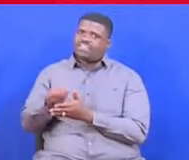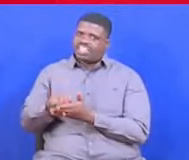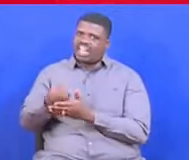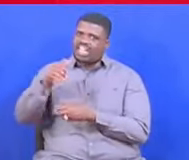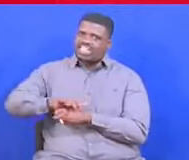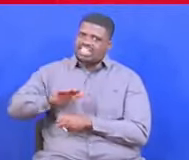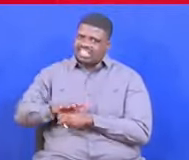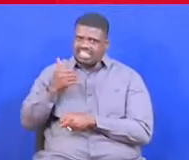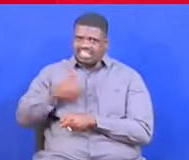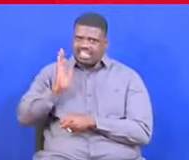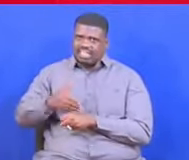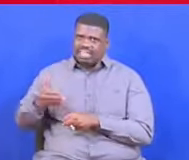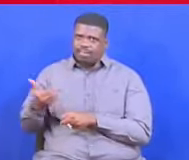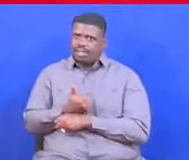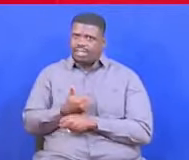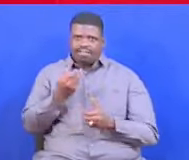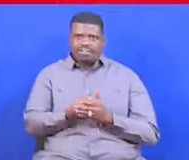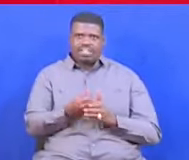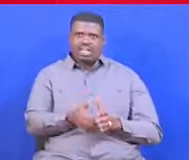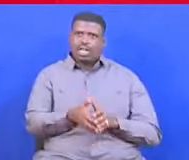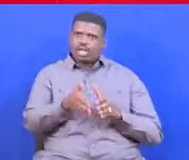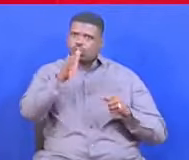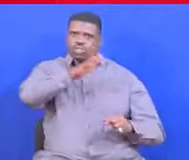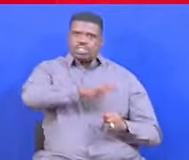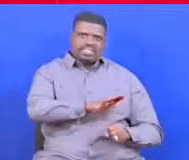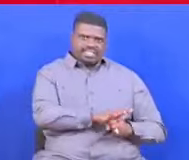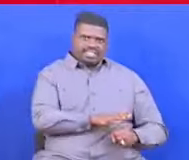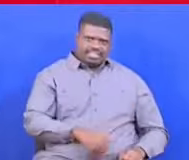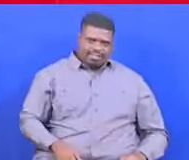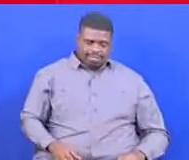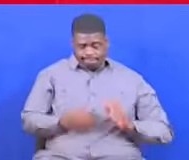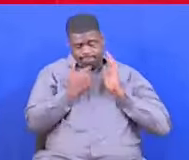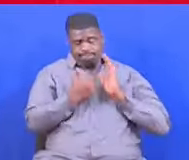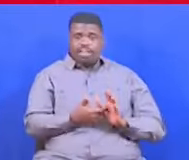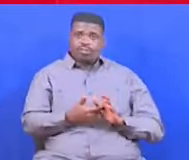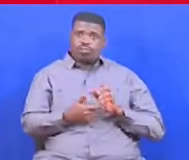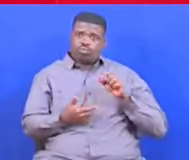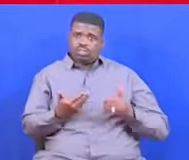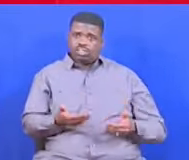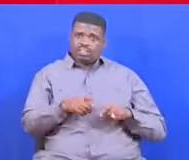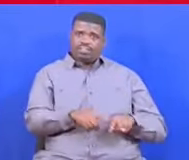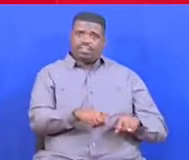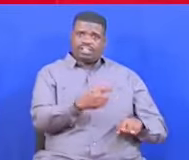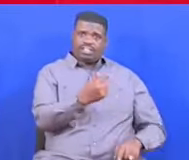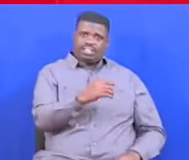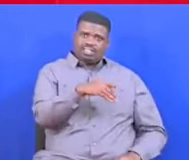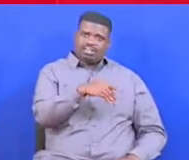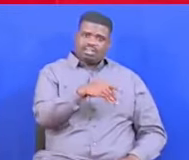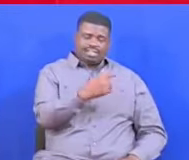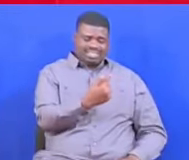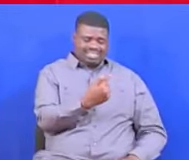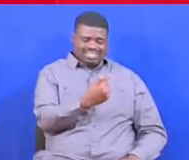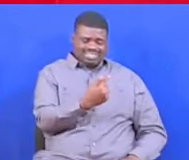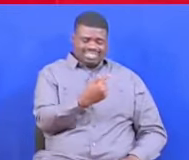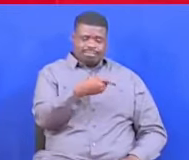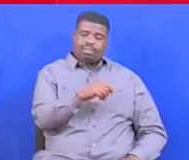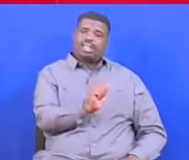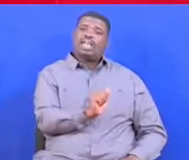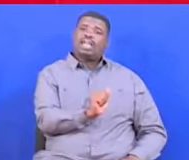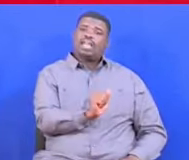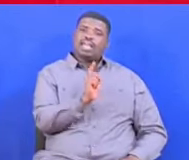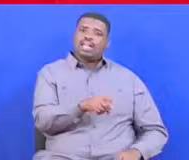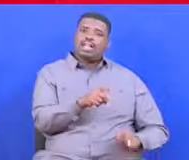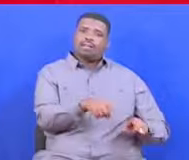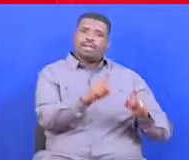serikali itapata mapato makubwa. Kwa mfano sasa hivi TPA ina bandari, ina mamlaka ya bandari,